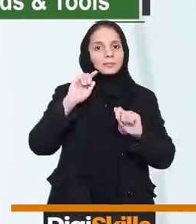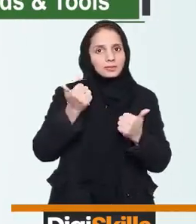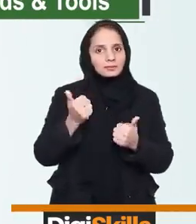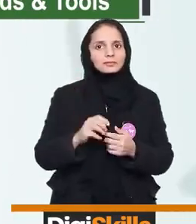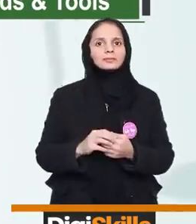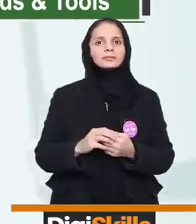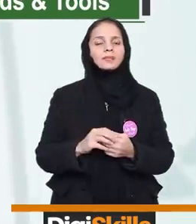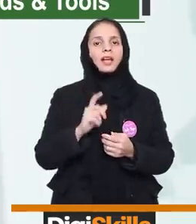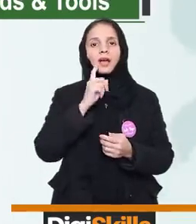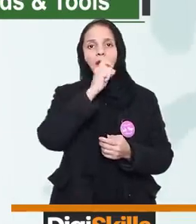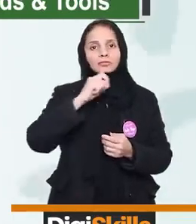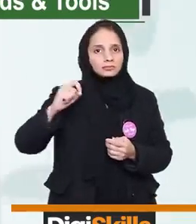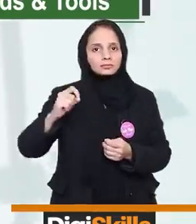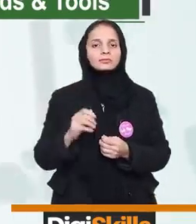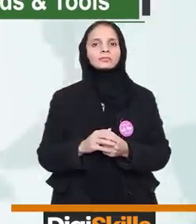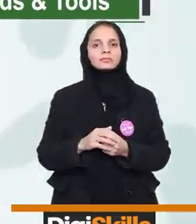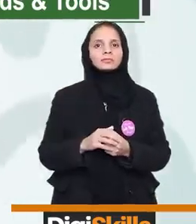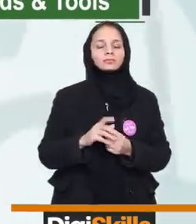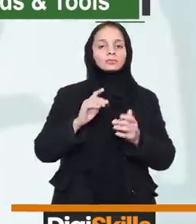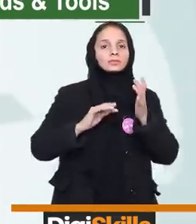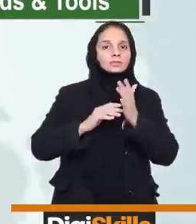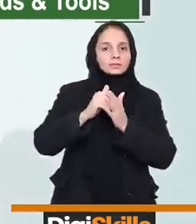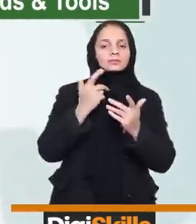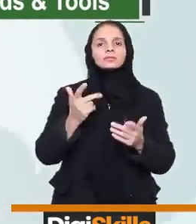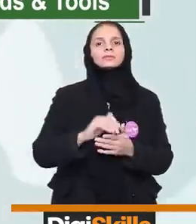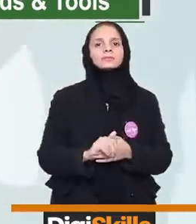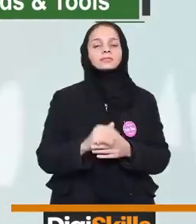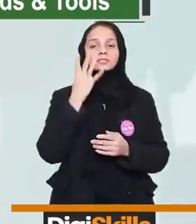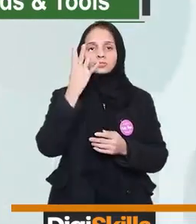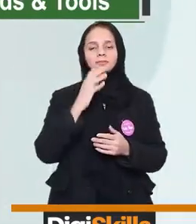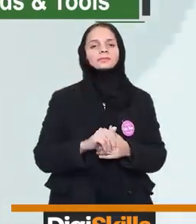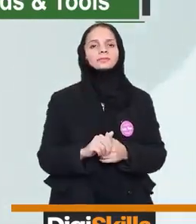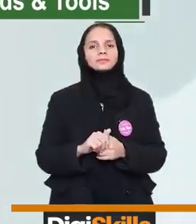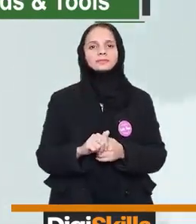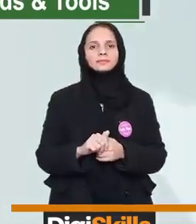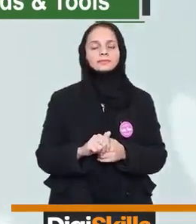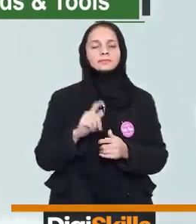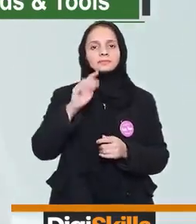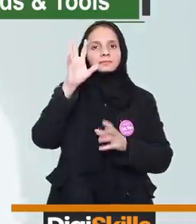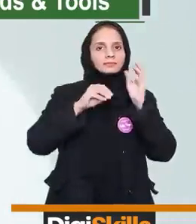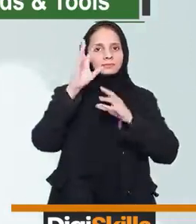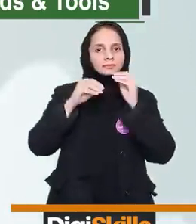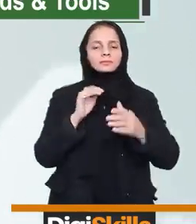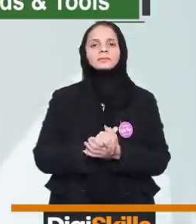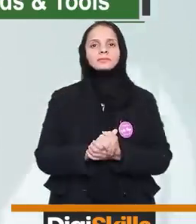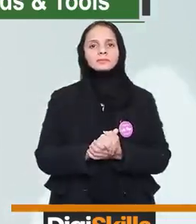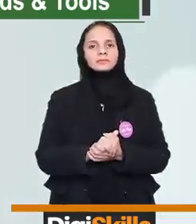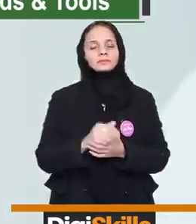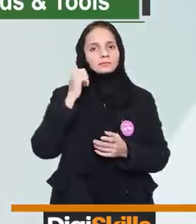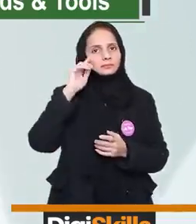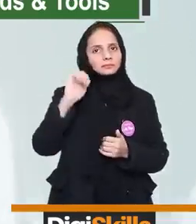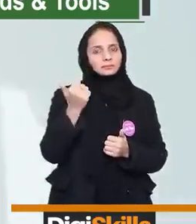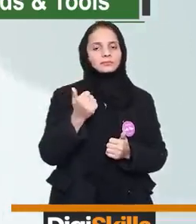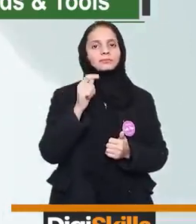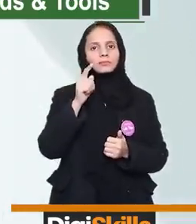اسکلز، ورڈز اور ٹولز، یہ چار چیزیں آپ اڈاپٹ کریں گے